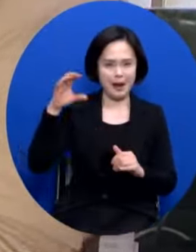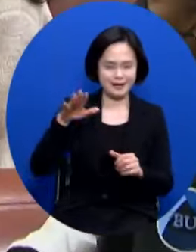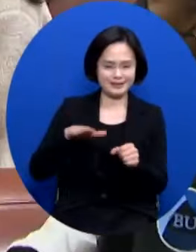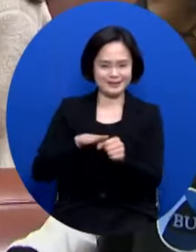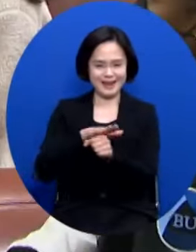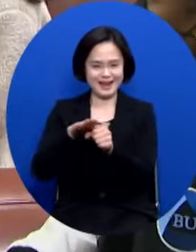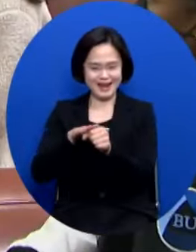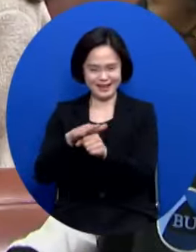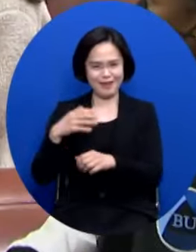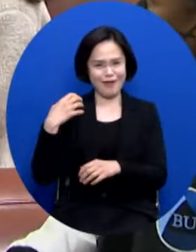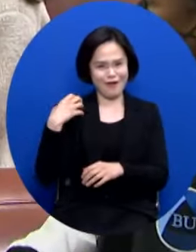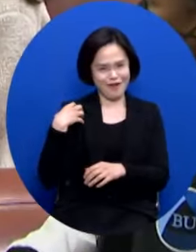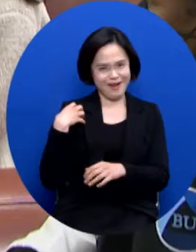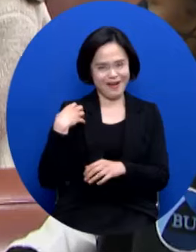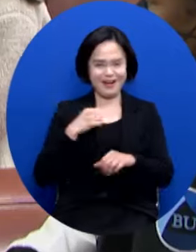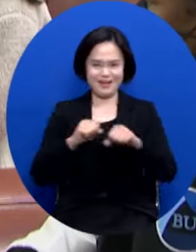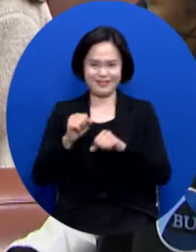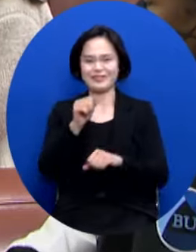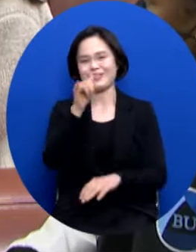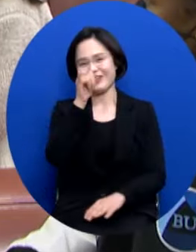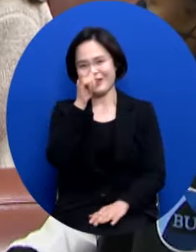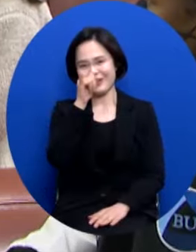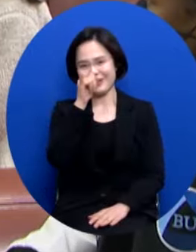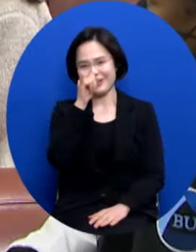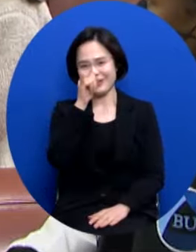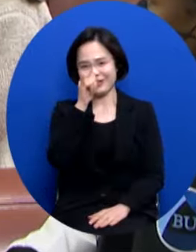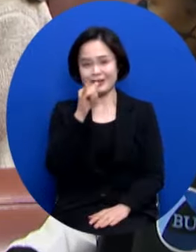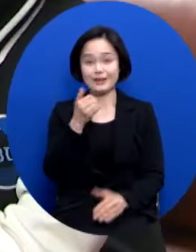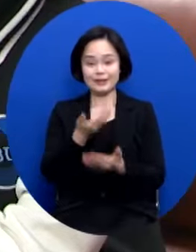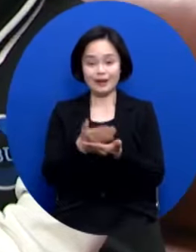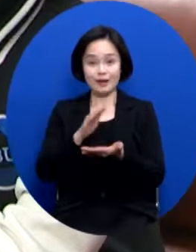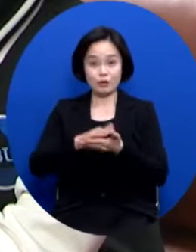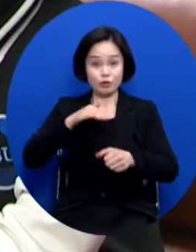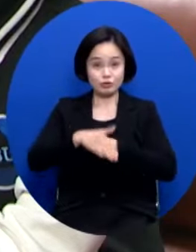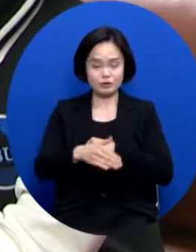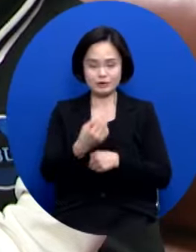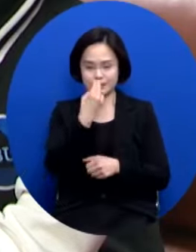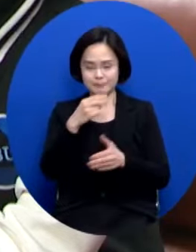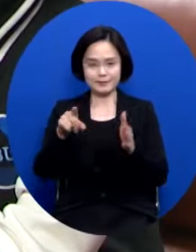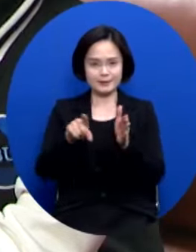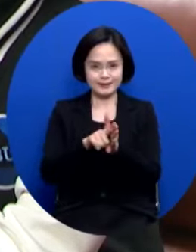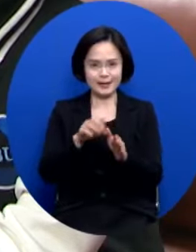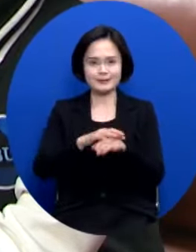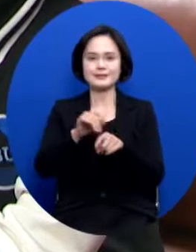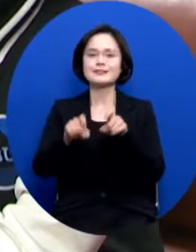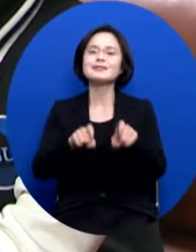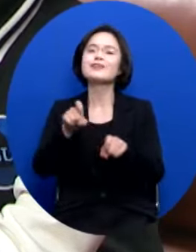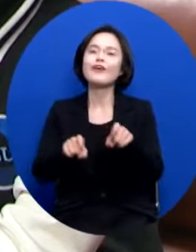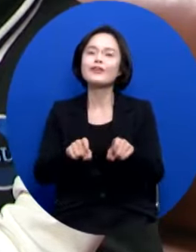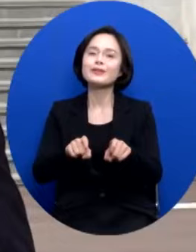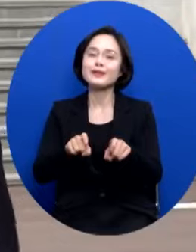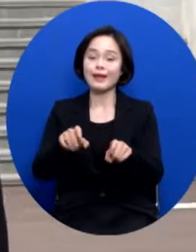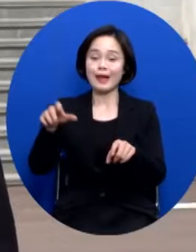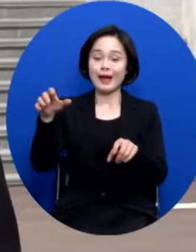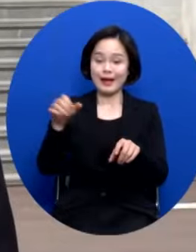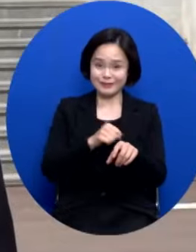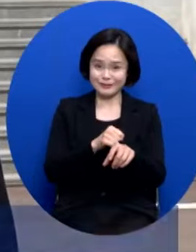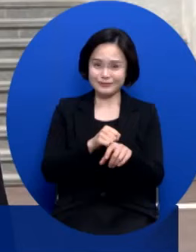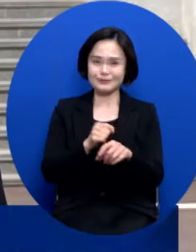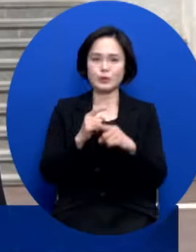이어가고 있습니다. 백석정신이라 할 수 있는 개혁주의 생명신학 실천의 장으로서 자리매김한 겁니다.